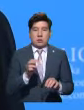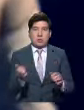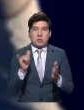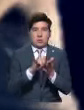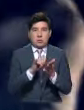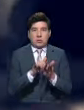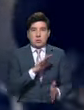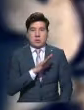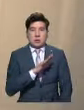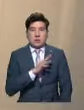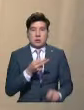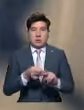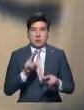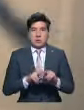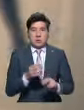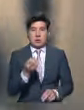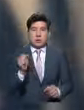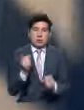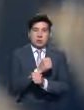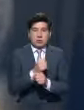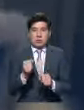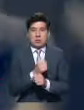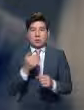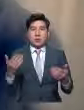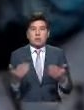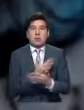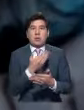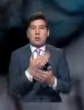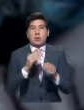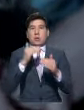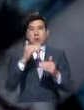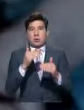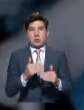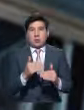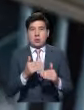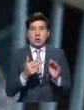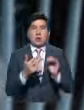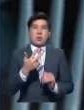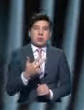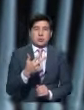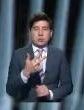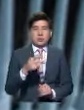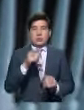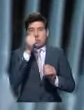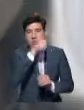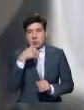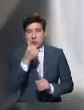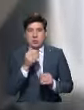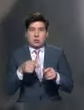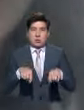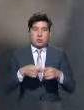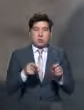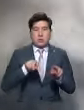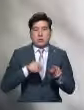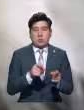отыр. Сонымен қатар азаптауға байланысты да жаңа норма бар. 3 жылға дейін бас бостандығынан айырылады. Ал суицидке дейін жеткізсе